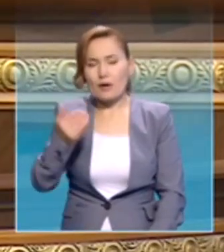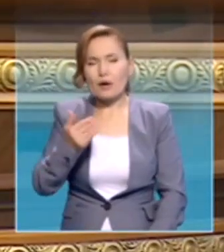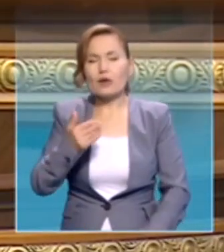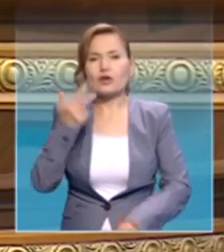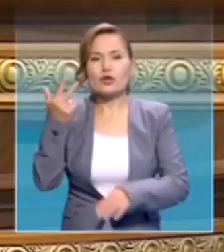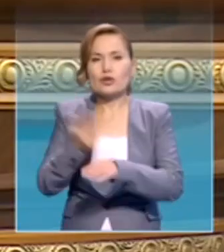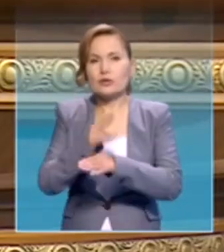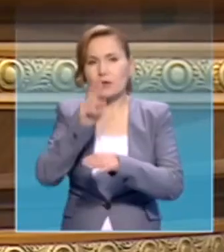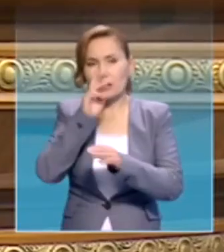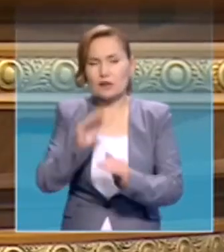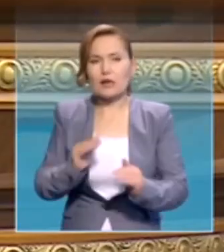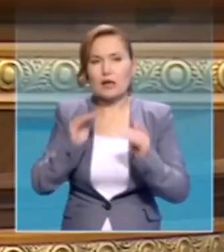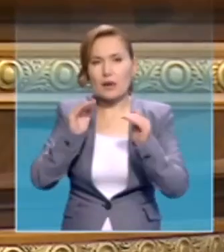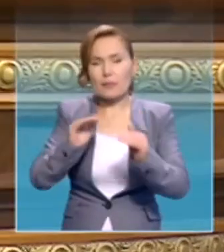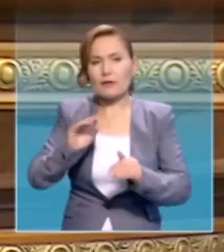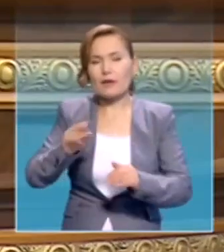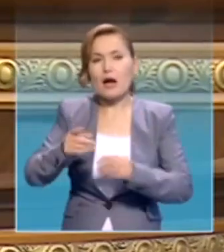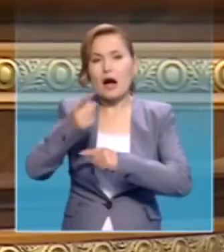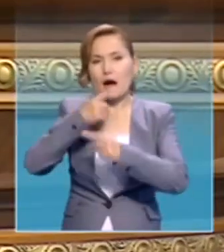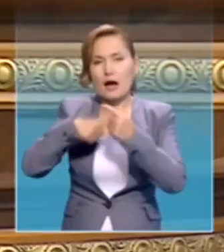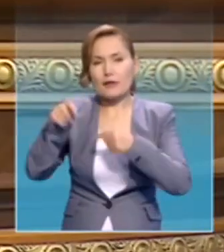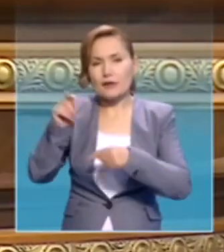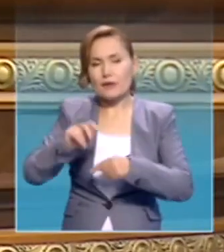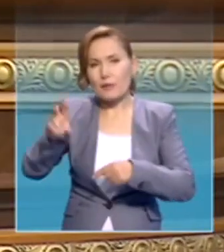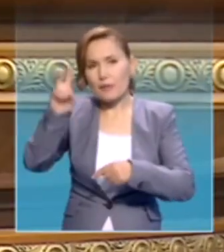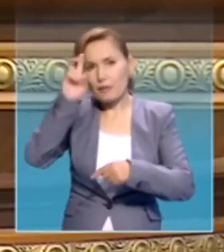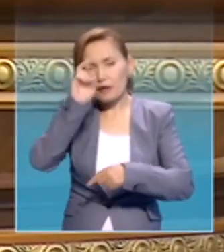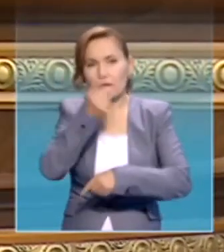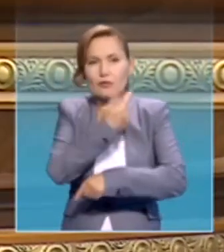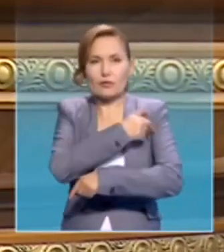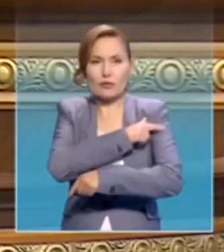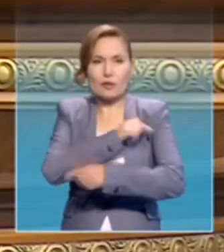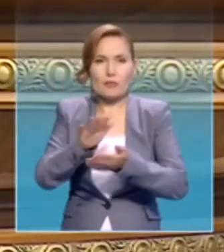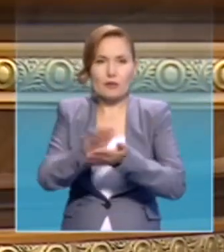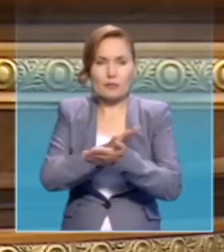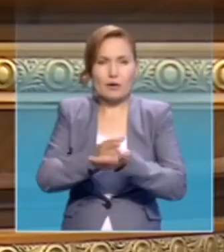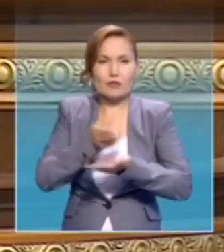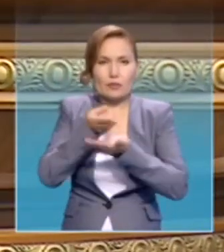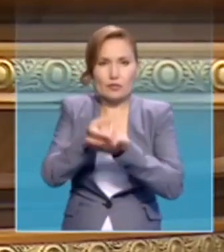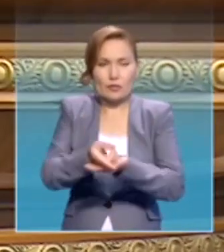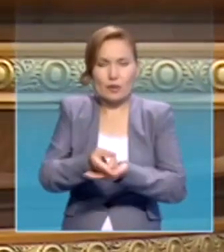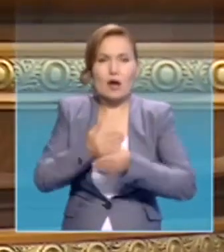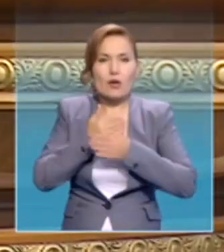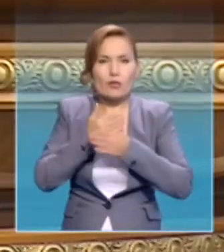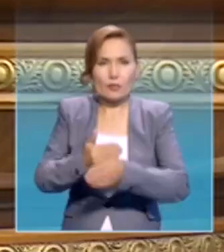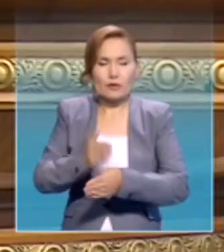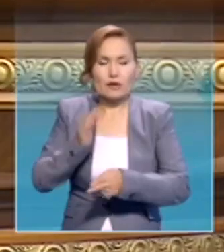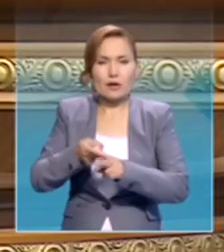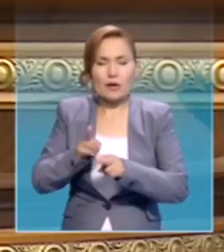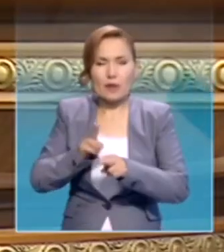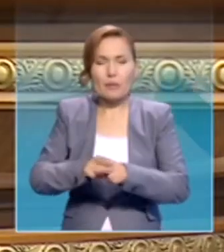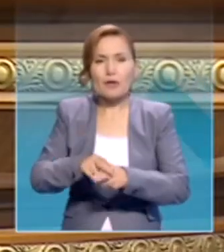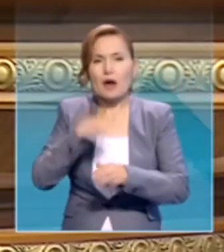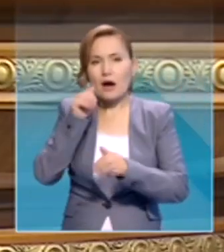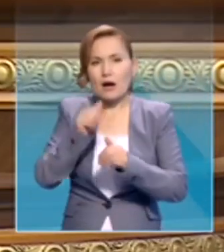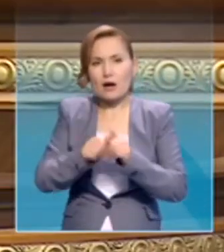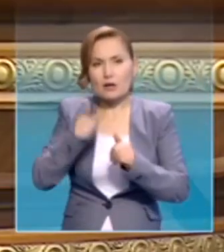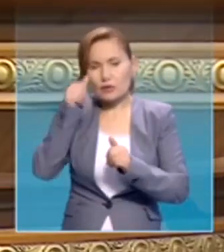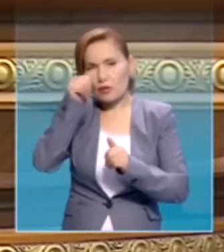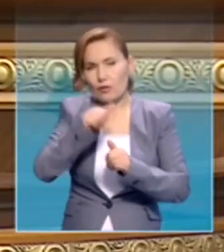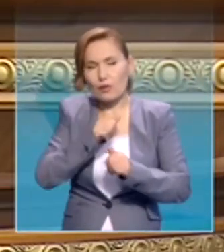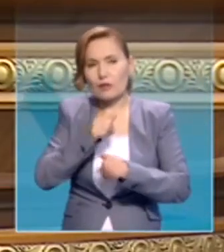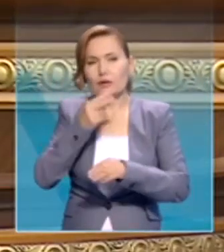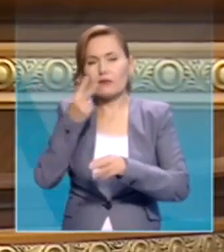келгенен кейін мемлекет есебімен емделу. Жыл сайынға демалысқа 2 апта қосымша